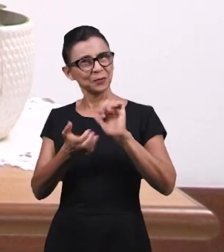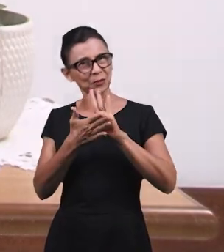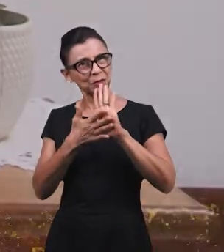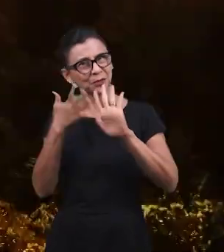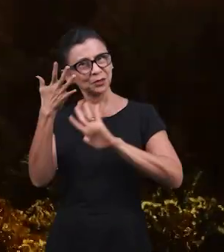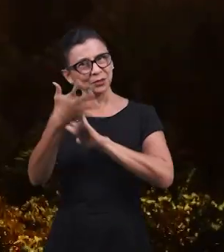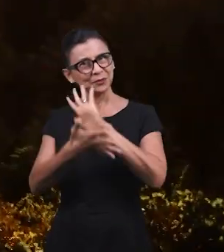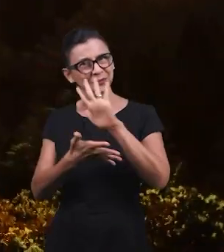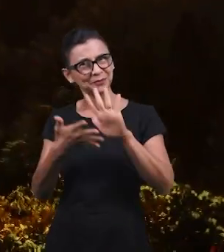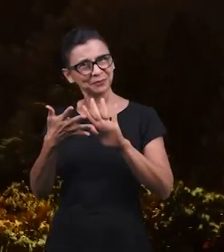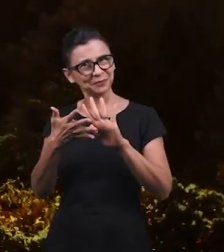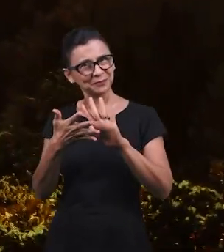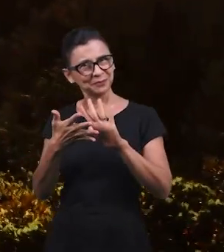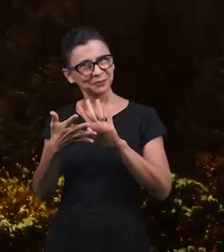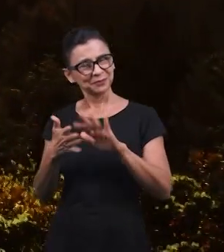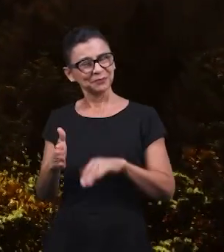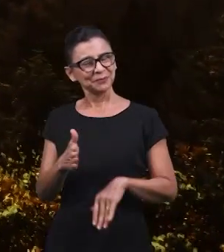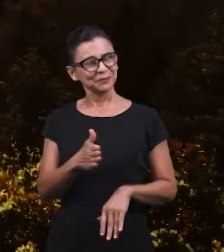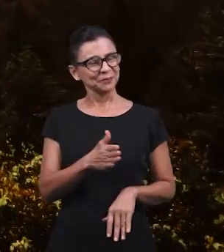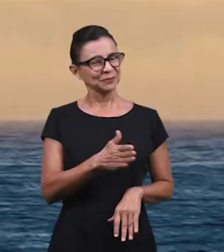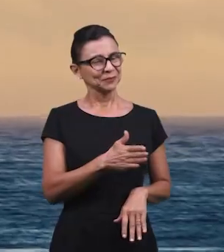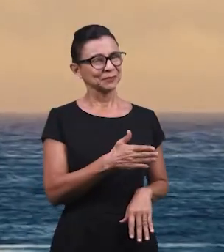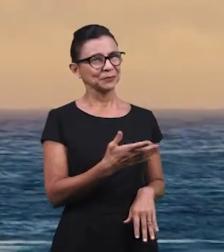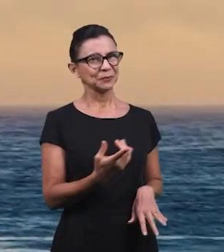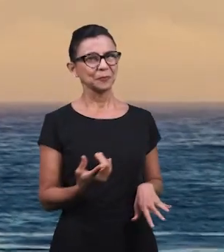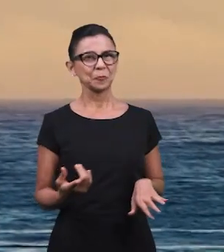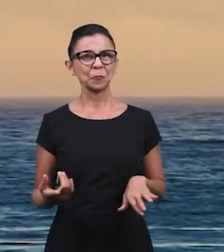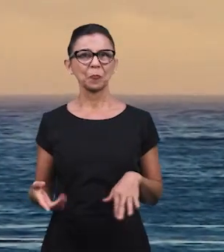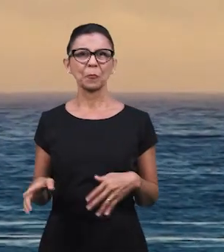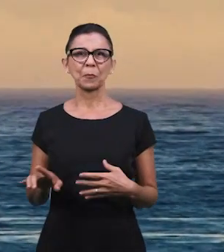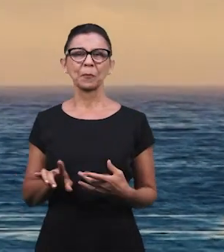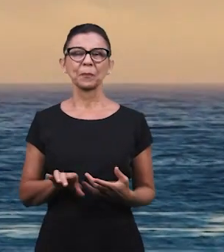Давайте прославим нашего Господа.